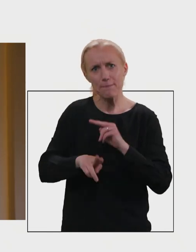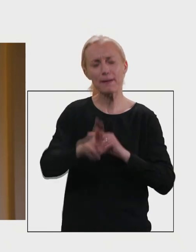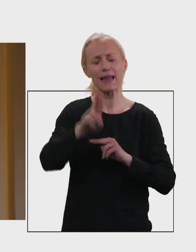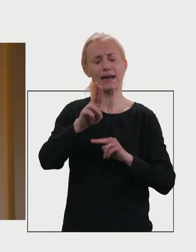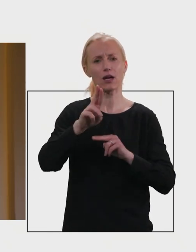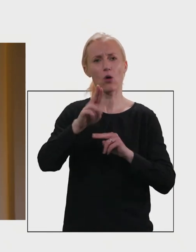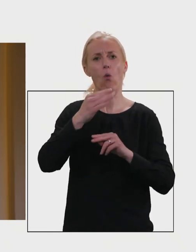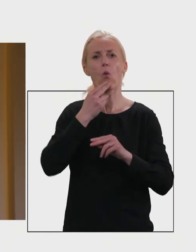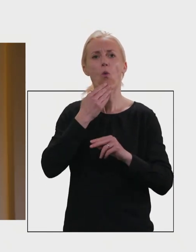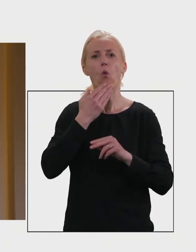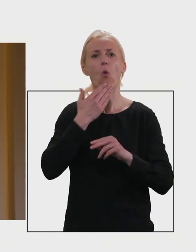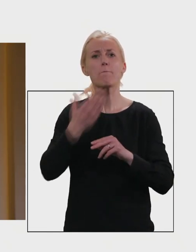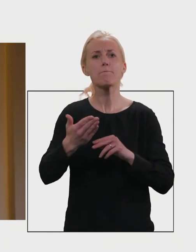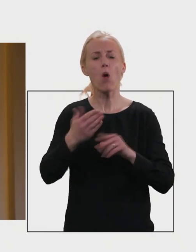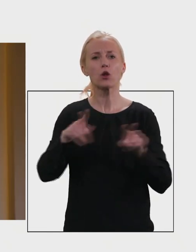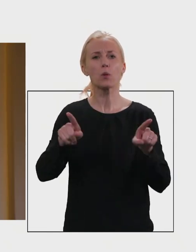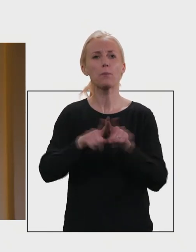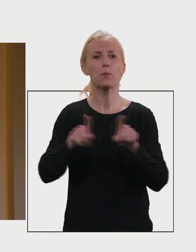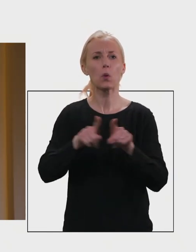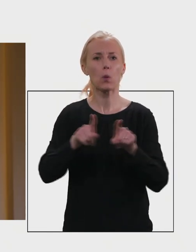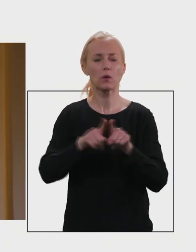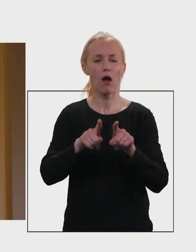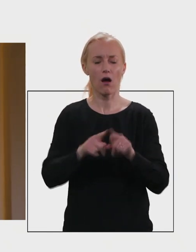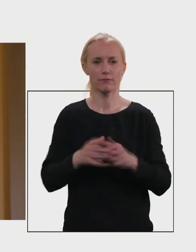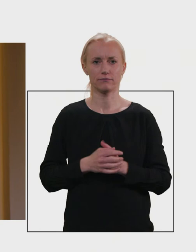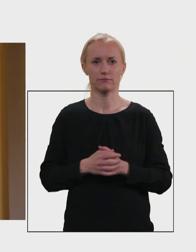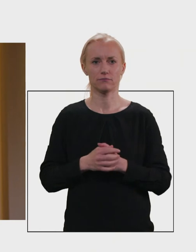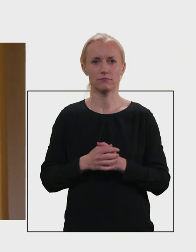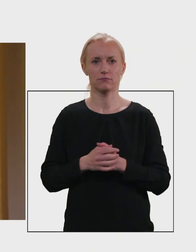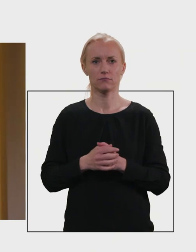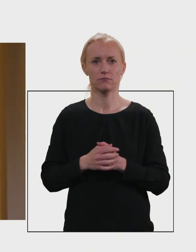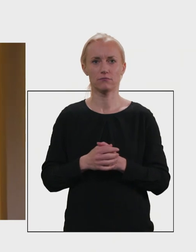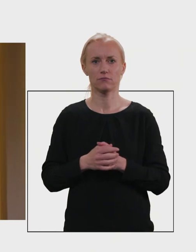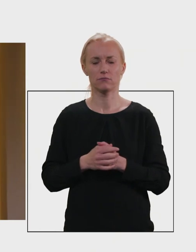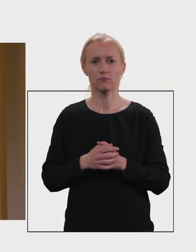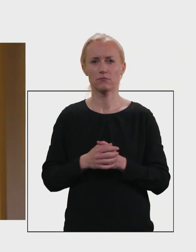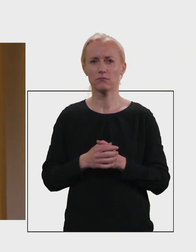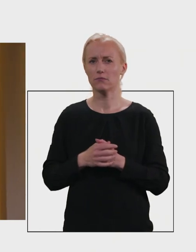Humboldt-Brüder. So, was haben wir hier noch? Ein